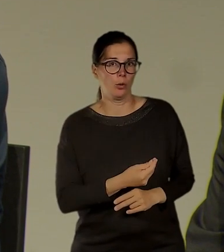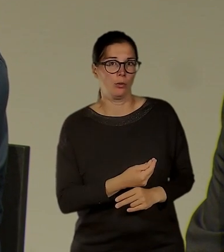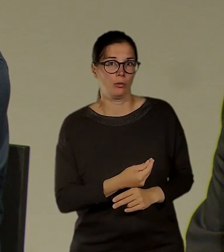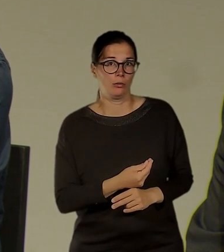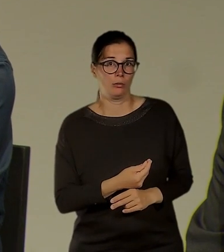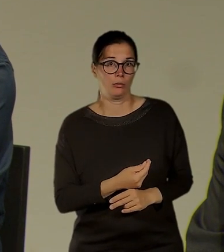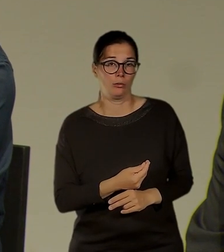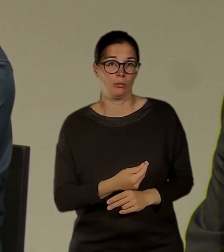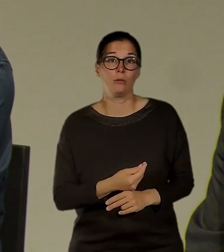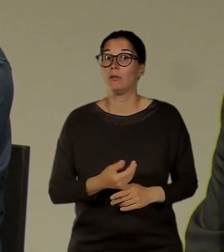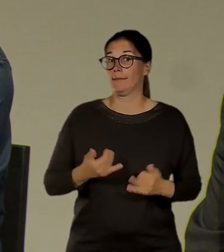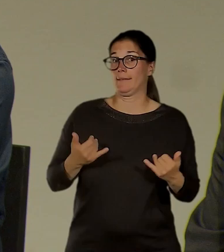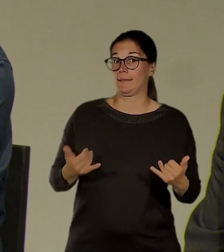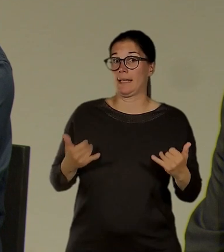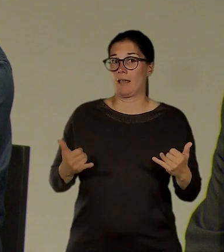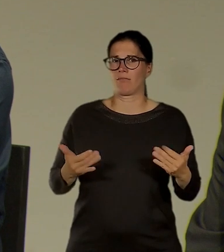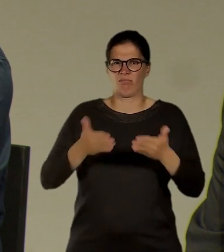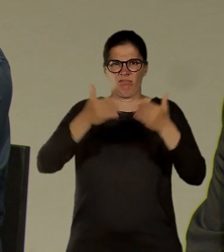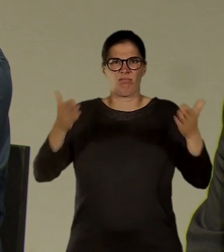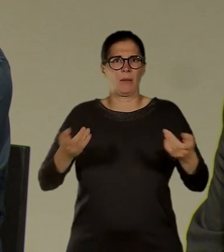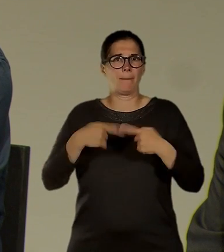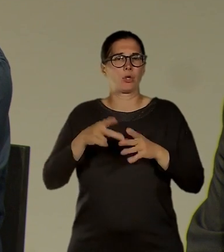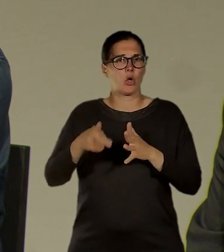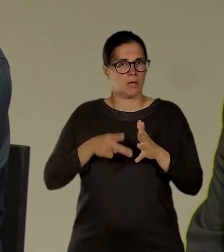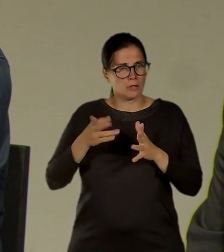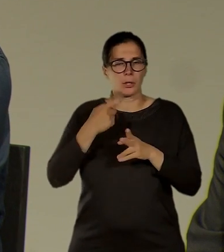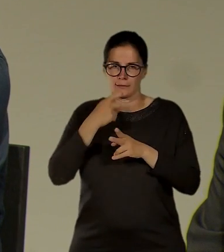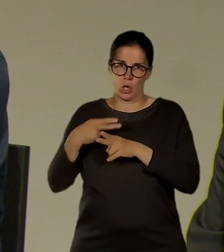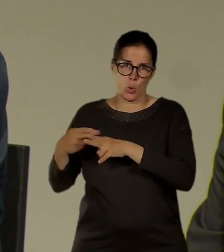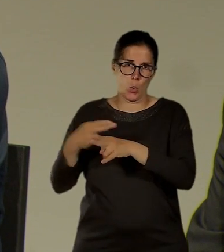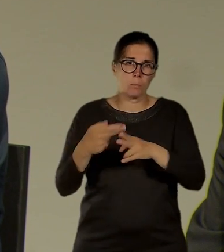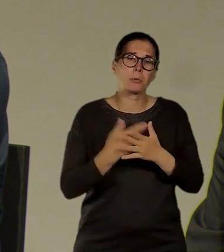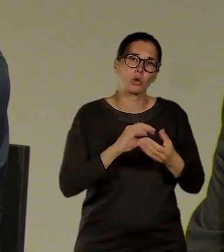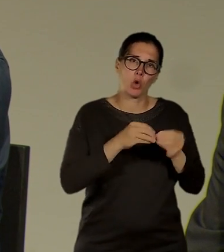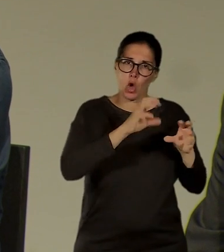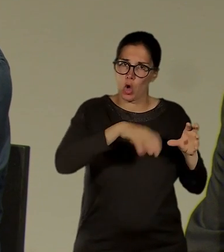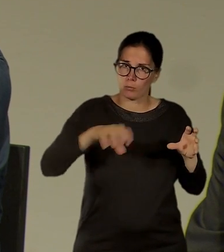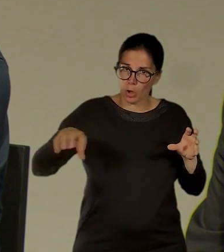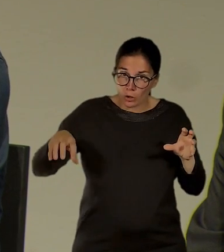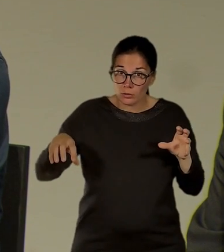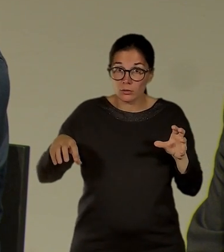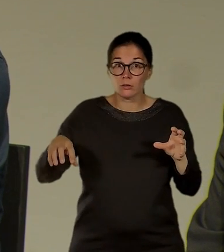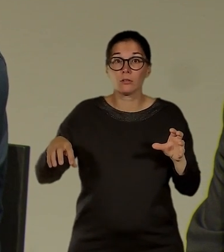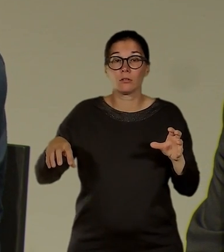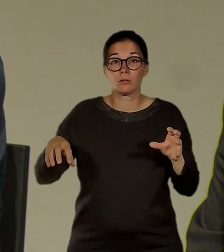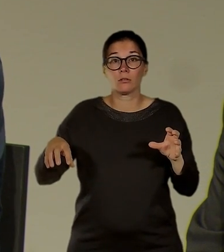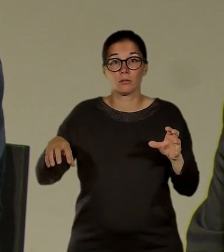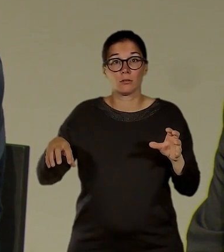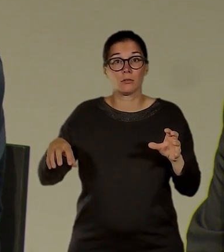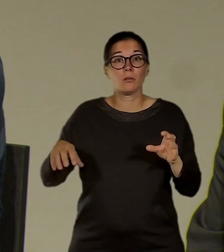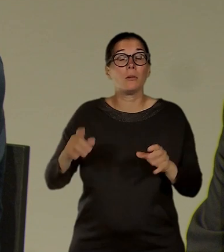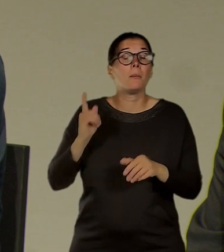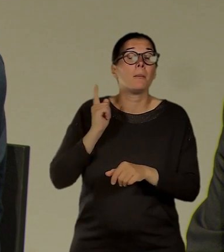už samotná odbavovací hala byla tím cílem, nebo respektive její náplně. A nemusí to být právě